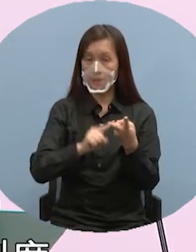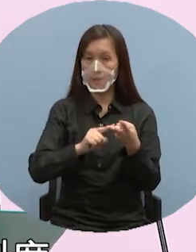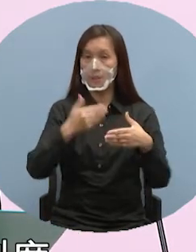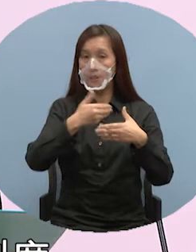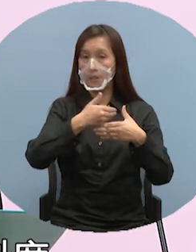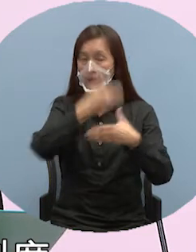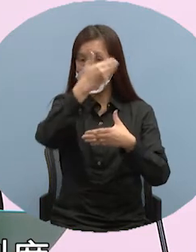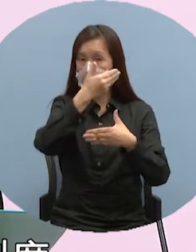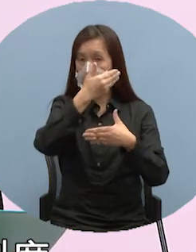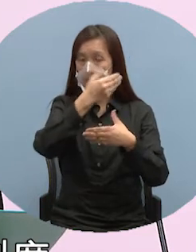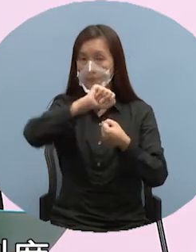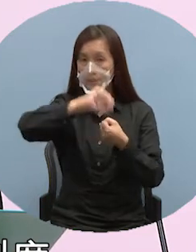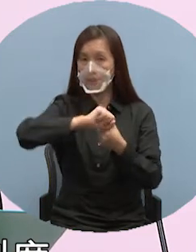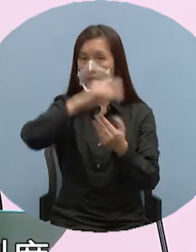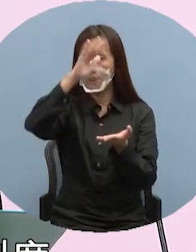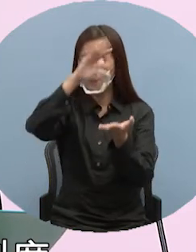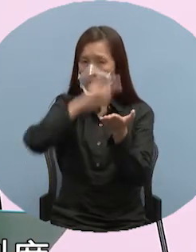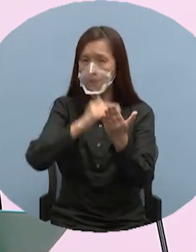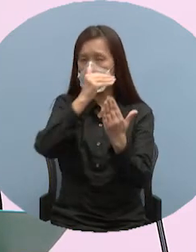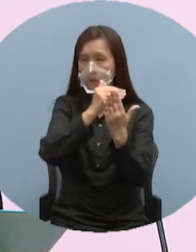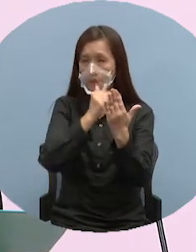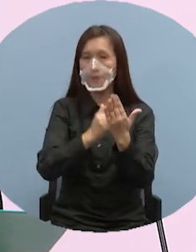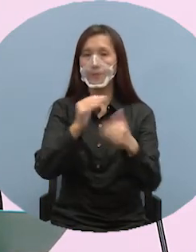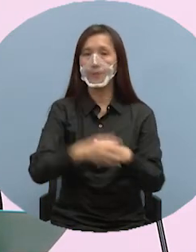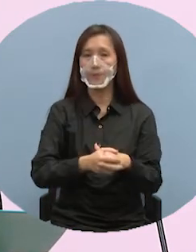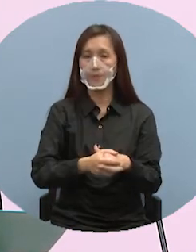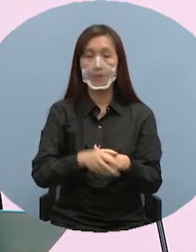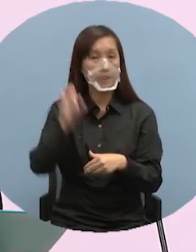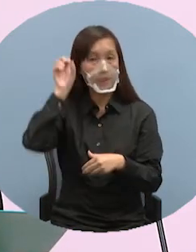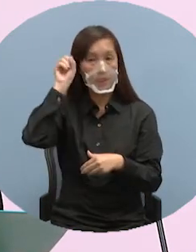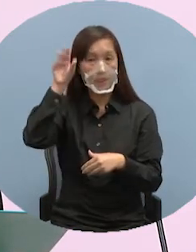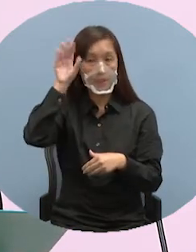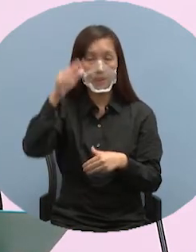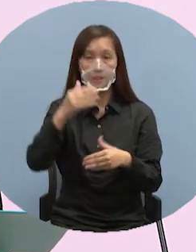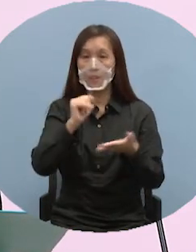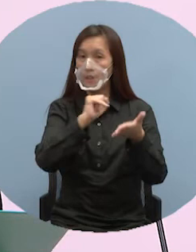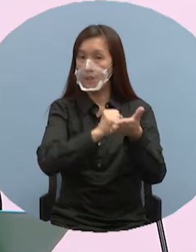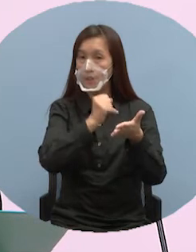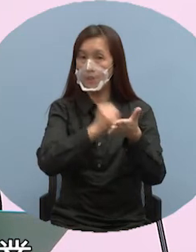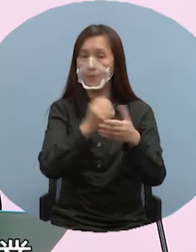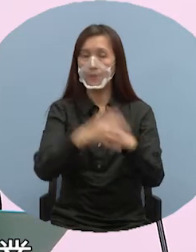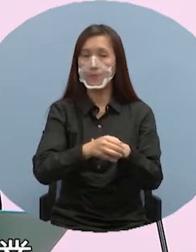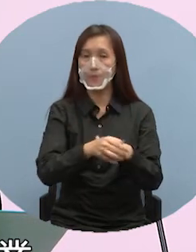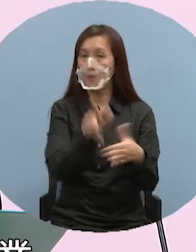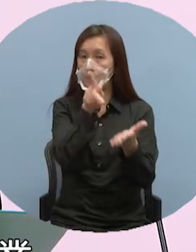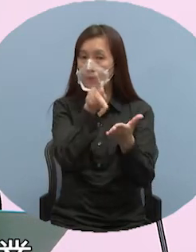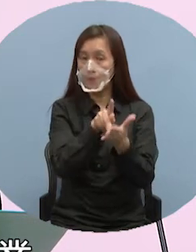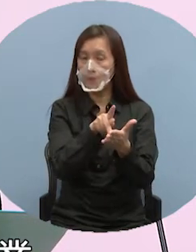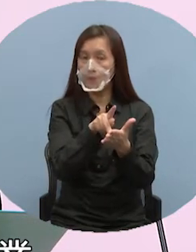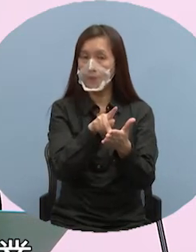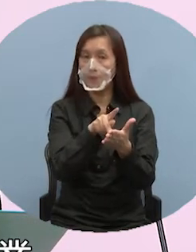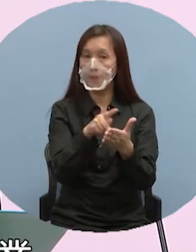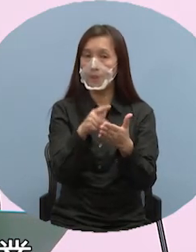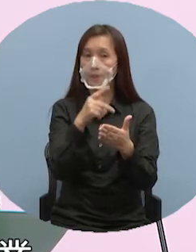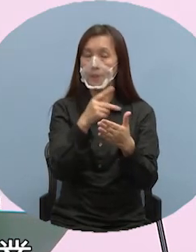物業引入累進差餉制度，建議應課稅差餉租值是